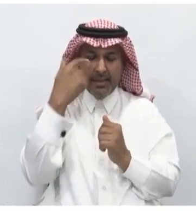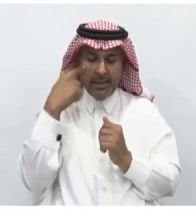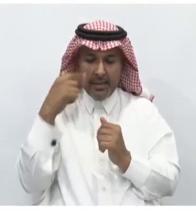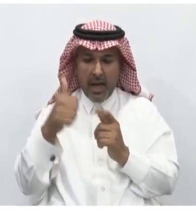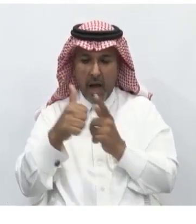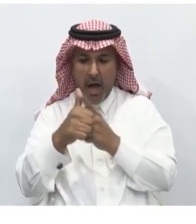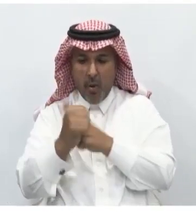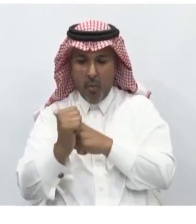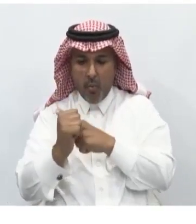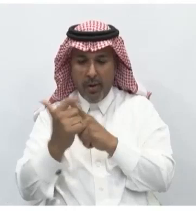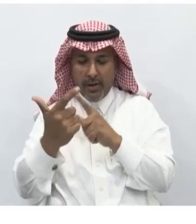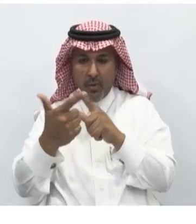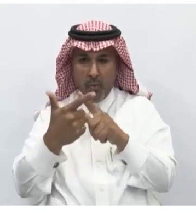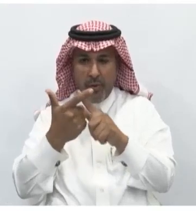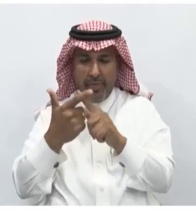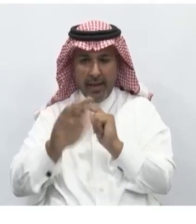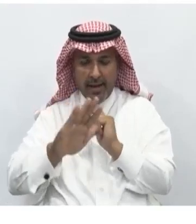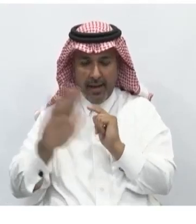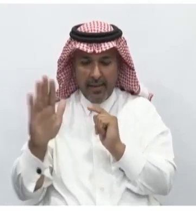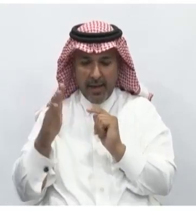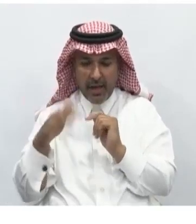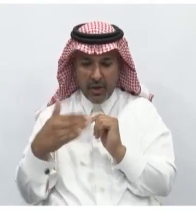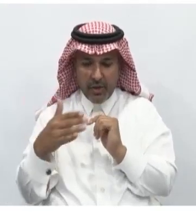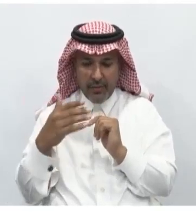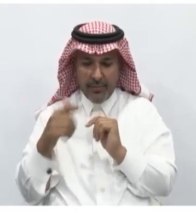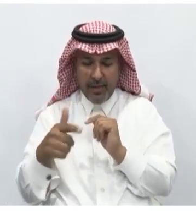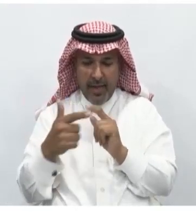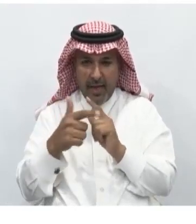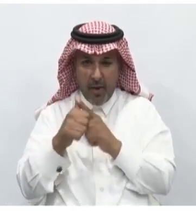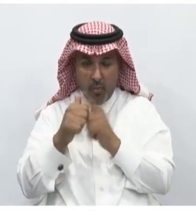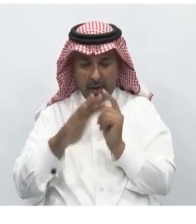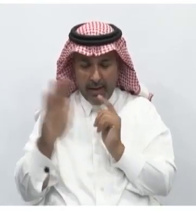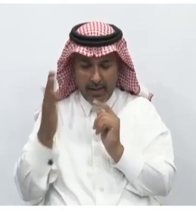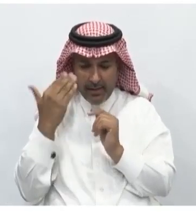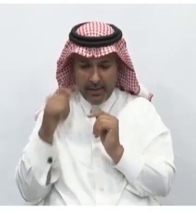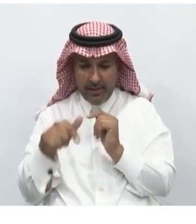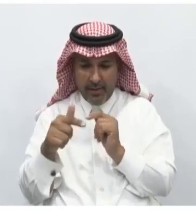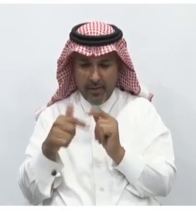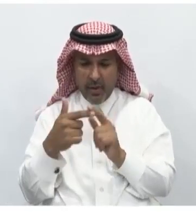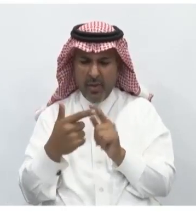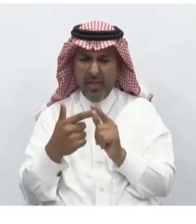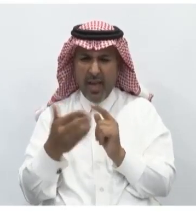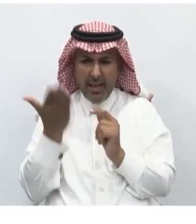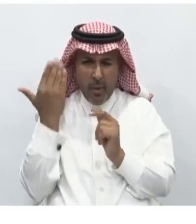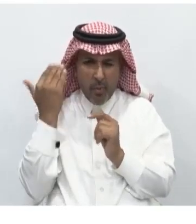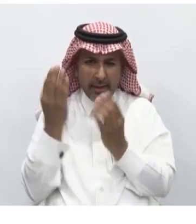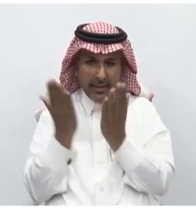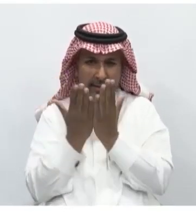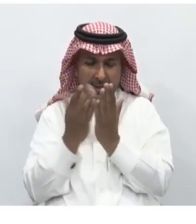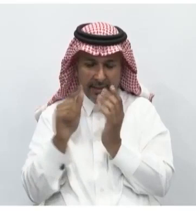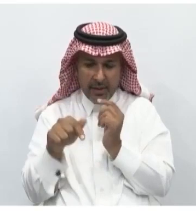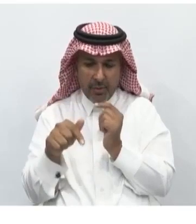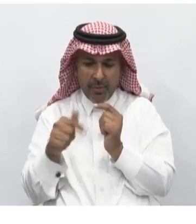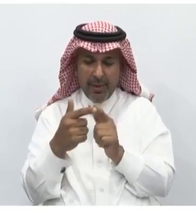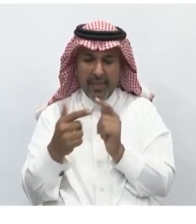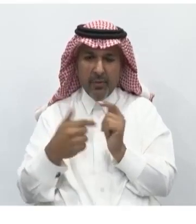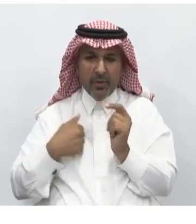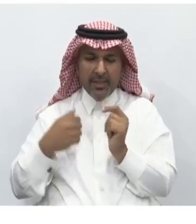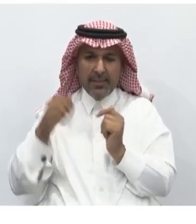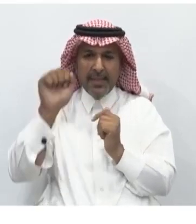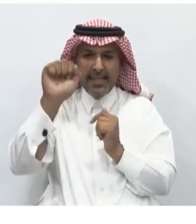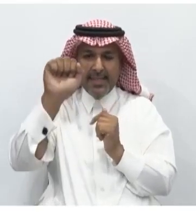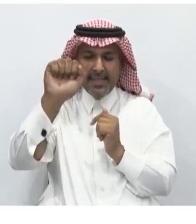الصيغة الأولية والصيغة الجزيئية ثم بدأنا الحصة الماضية صيغ الأملاح المائية سنكملها اليوم بإذن الله